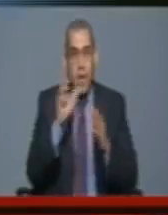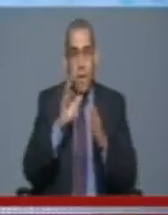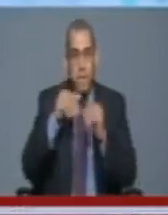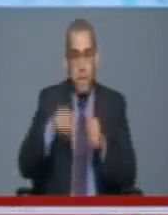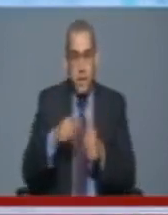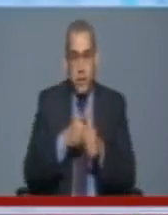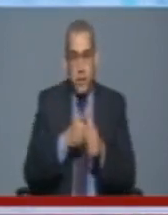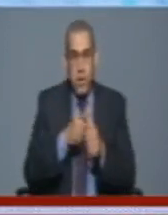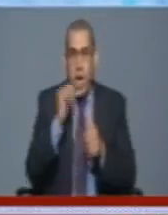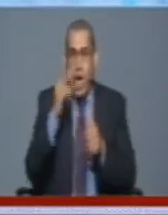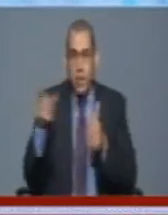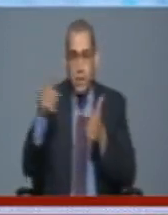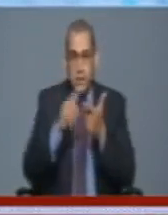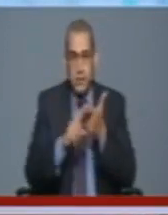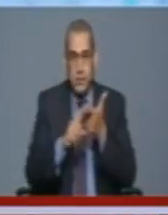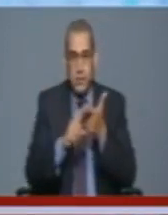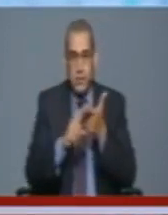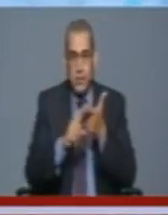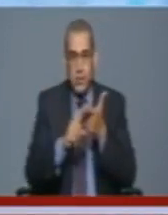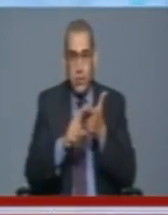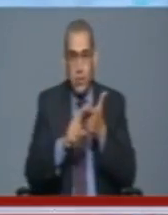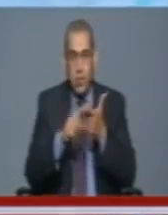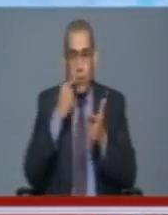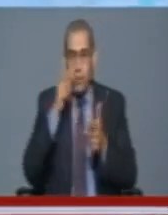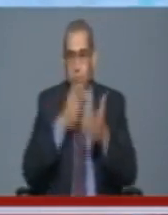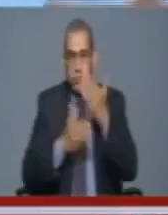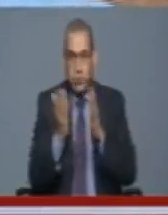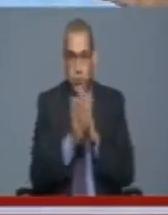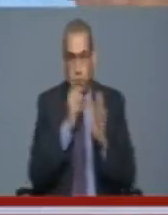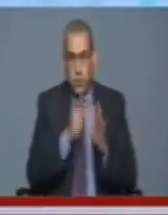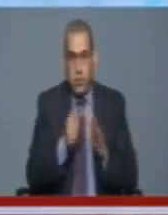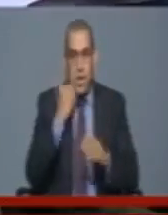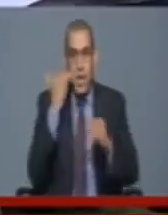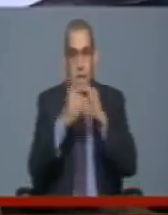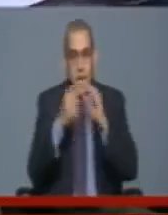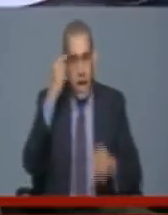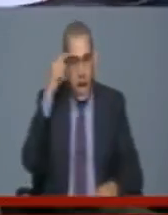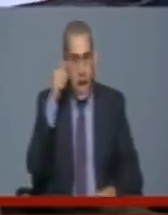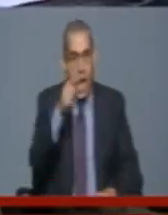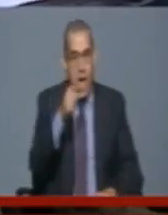ولا عربيا ولا إنسانيا. رسالة عرفان: